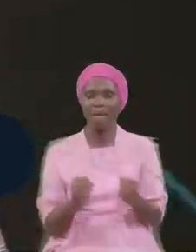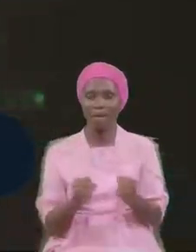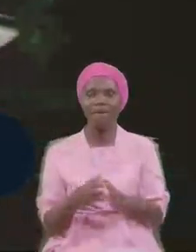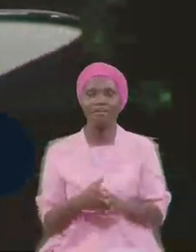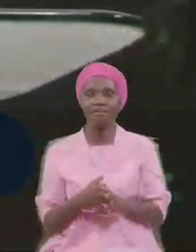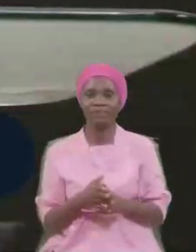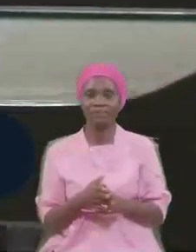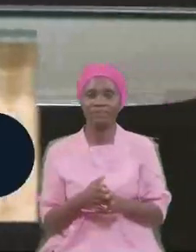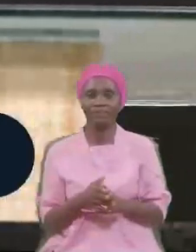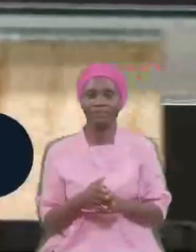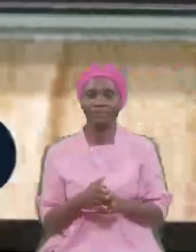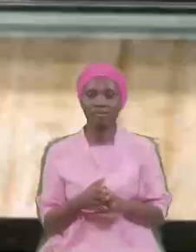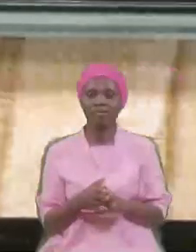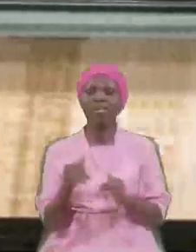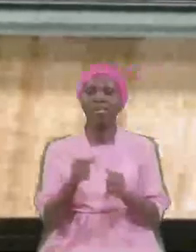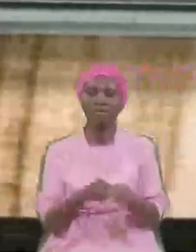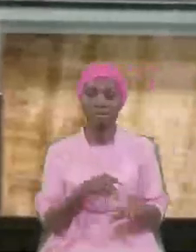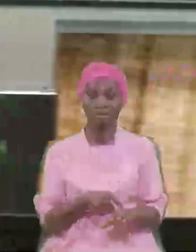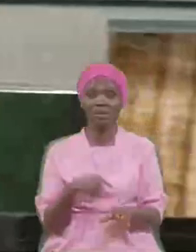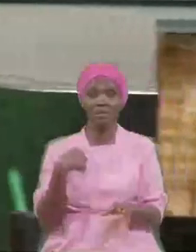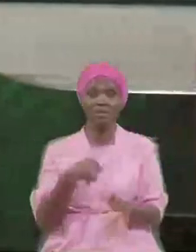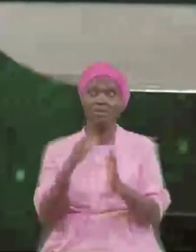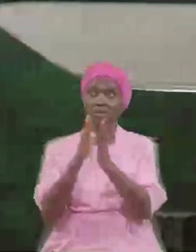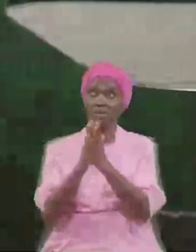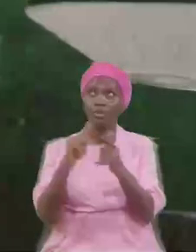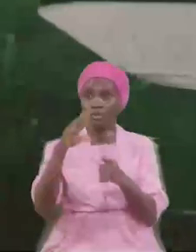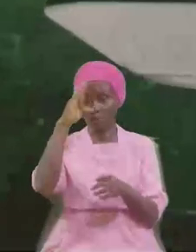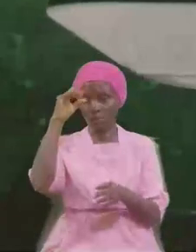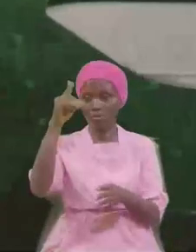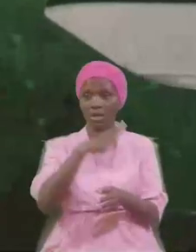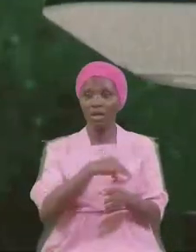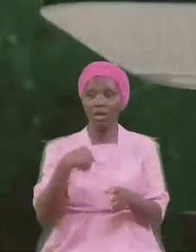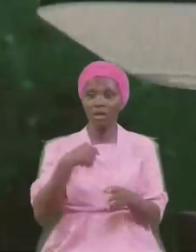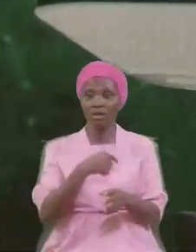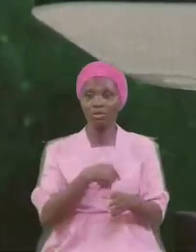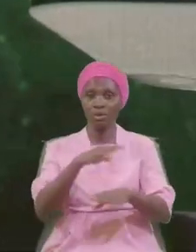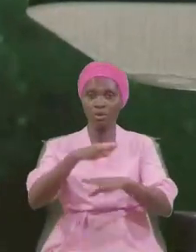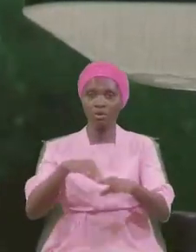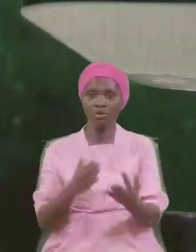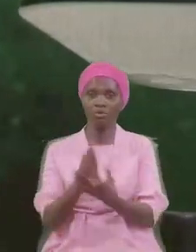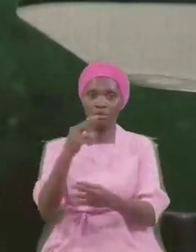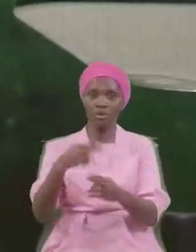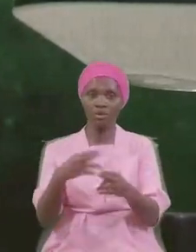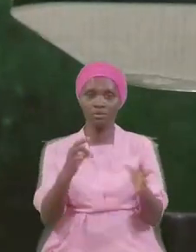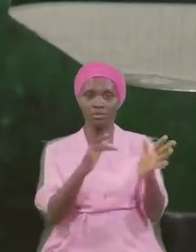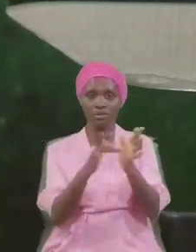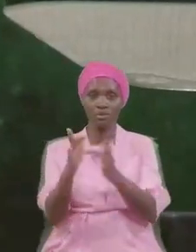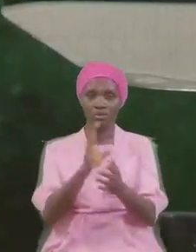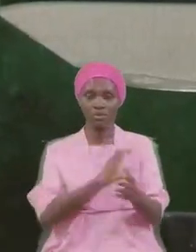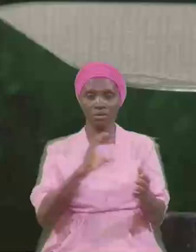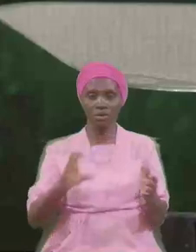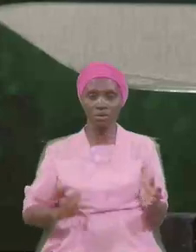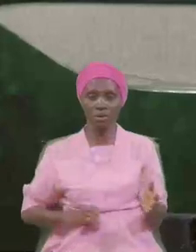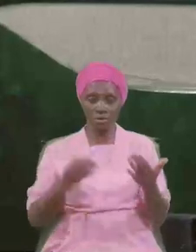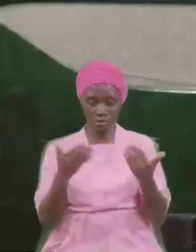qui agit toujours à tout moment que nous l'invoquons. Et nous invoquons par le biais du nom de Jésus-Christ